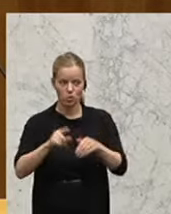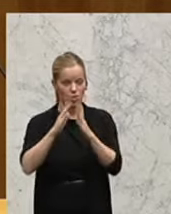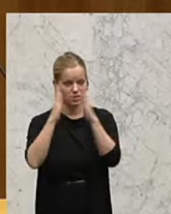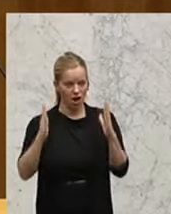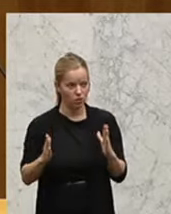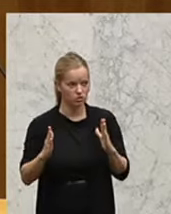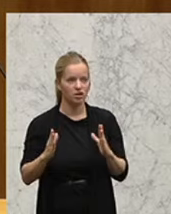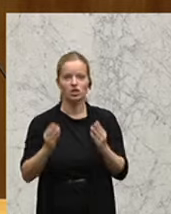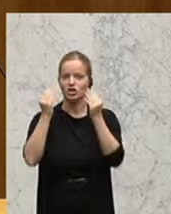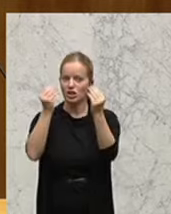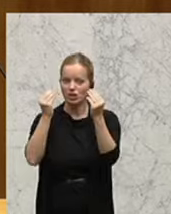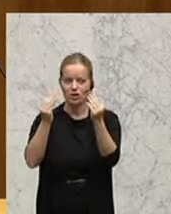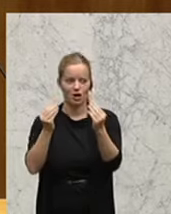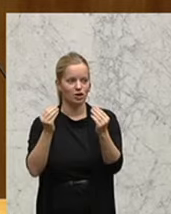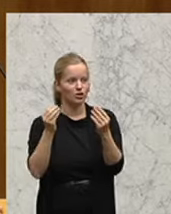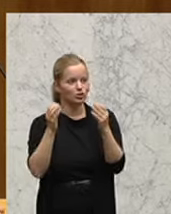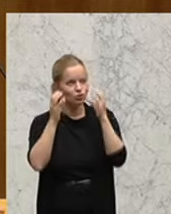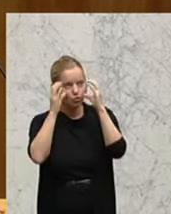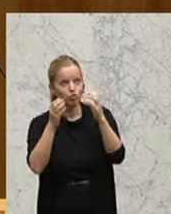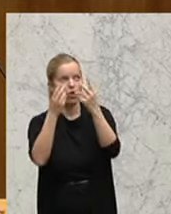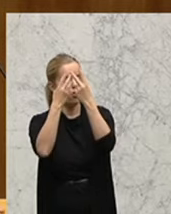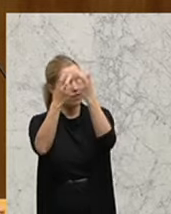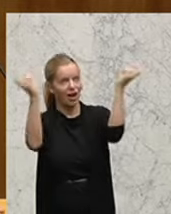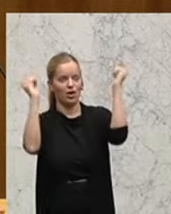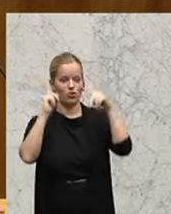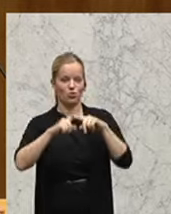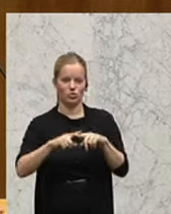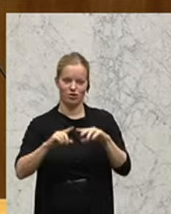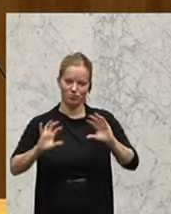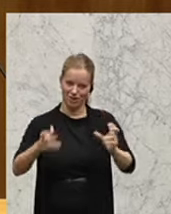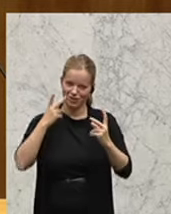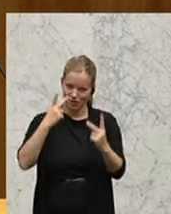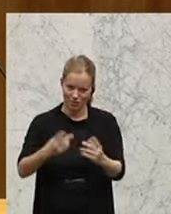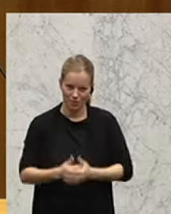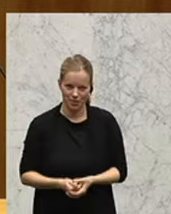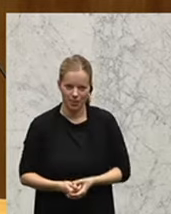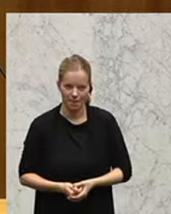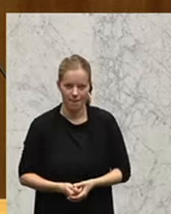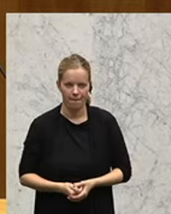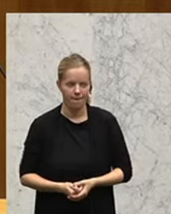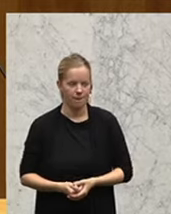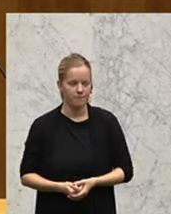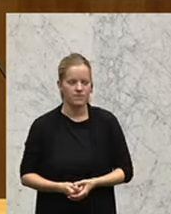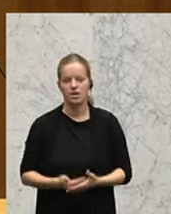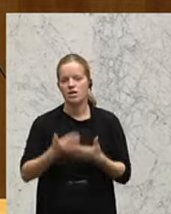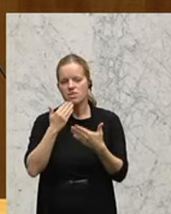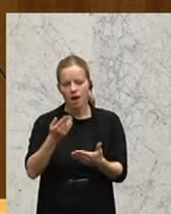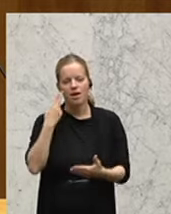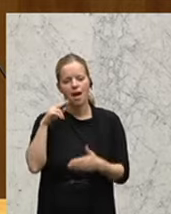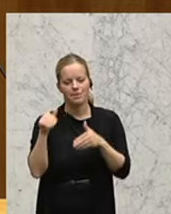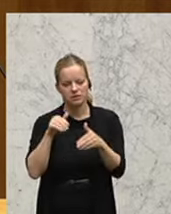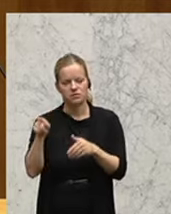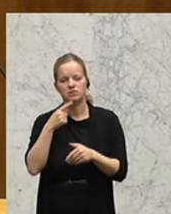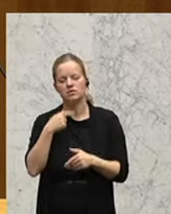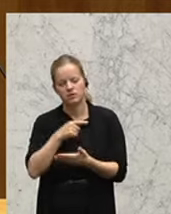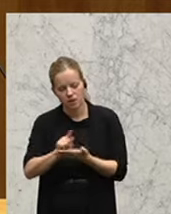Zuschauerinnen und Zuschauer auf den Rängen und vor den Bildschirmen. Bedanke mich, Herr Minister, dass Sie Zeit haben. Ich weiß schon, als Abgeordneter sammelt man keine Pluspunkte,